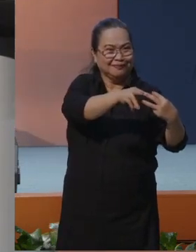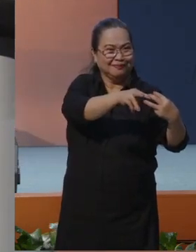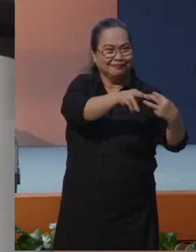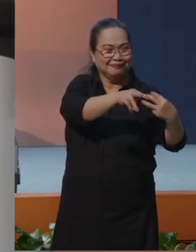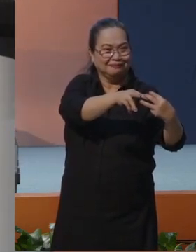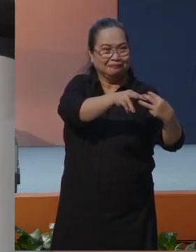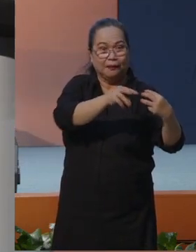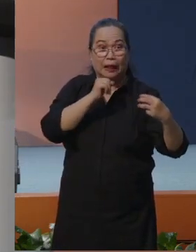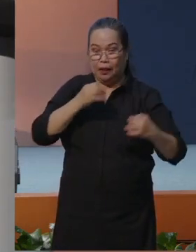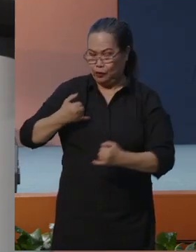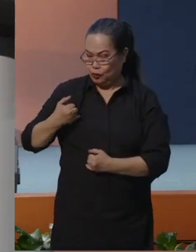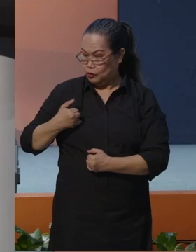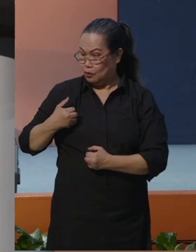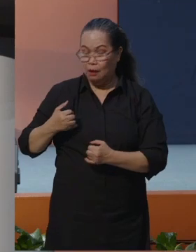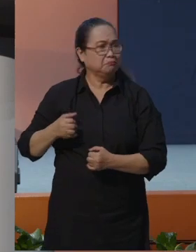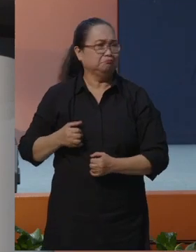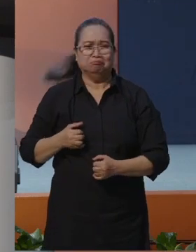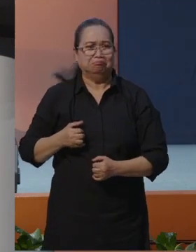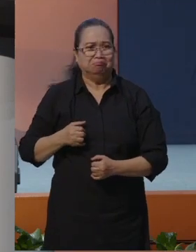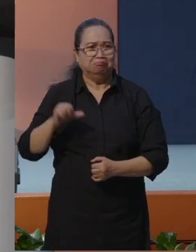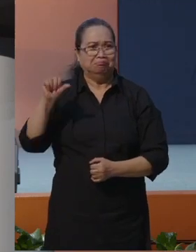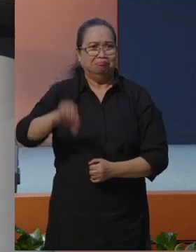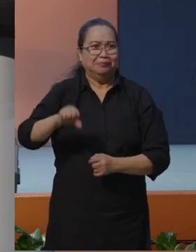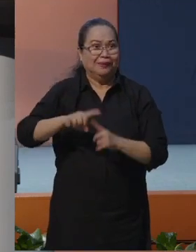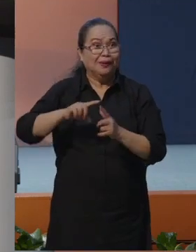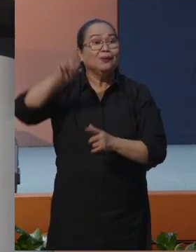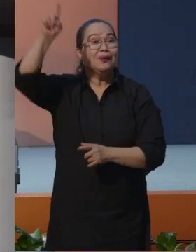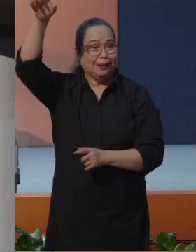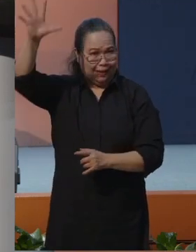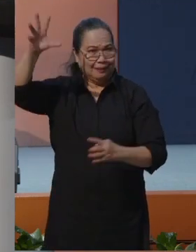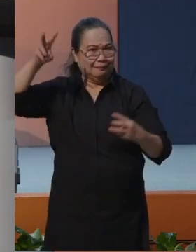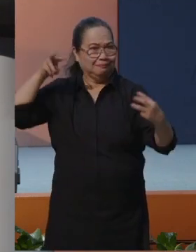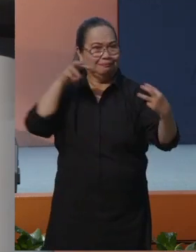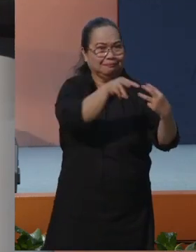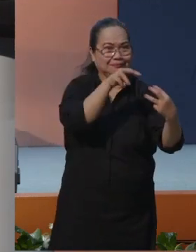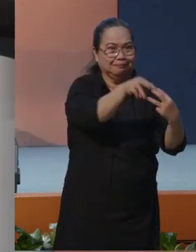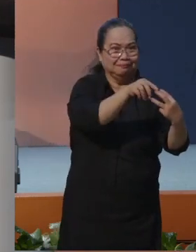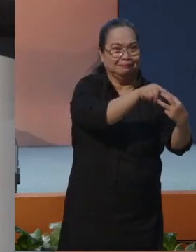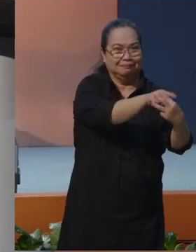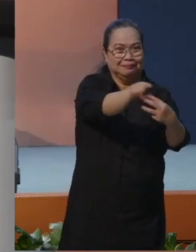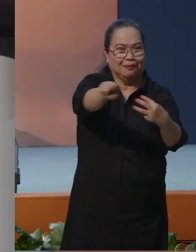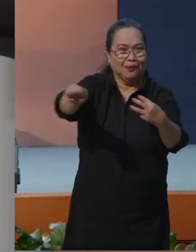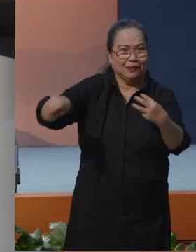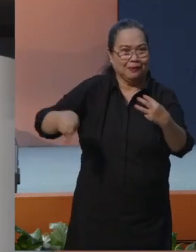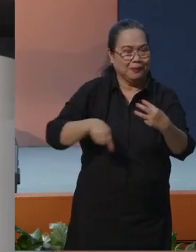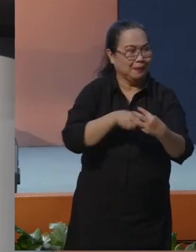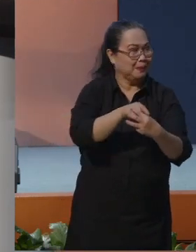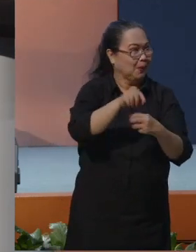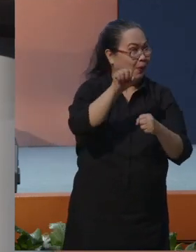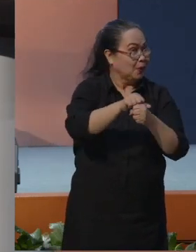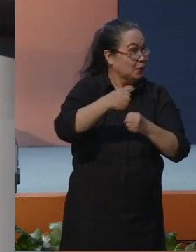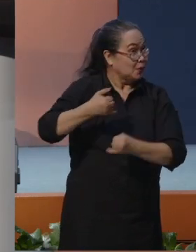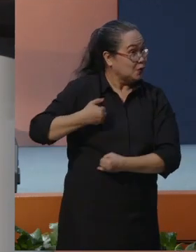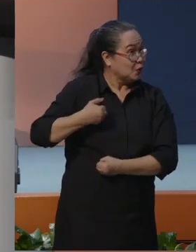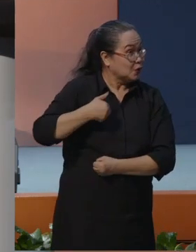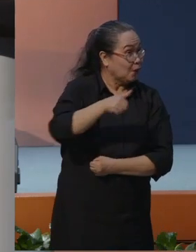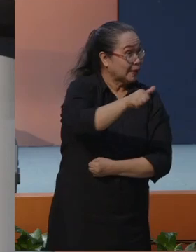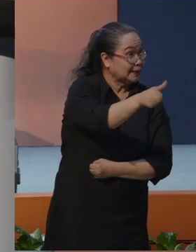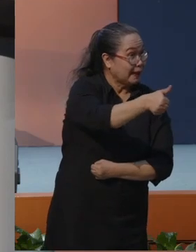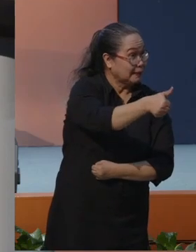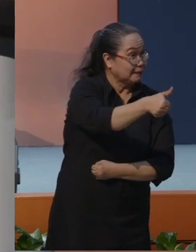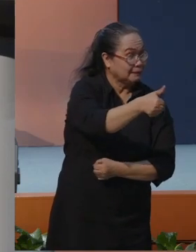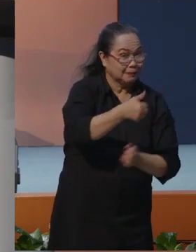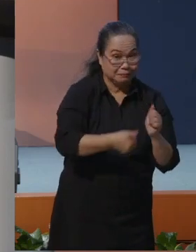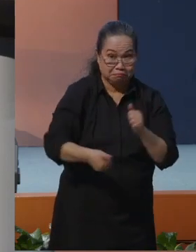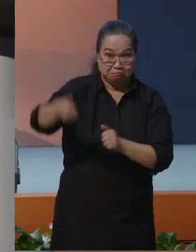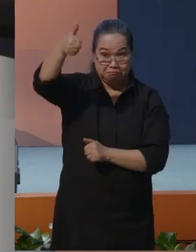sa kanila. Binasa natin kanina yung ibang mga verses na yon. Halimbawa, sa Joshua 10, nung sila ay